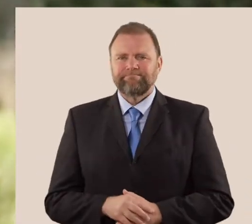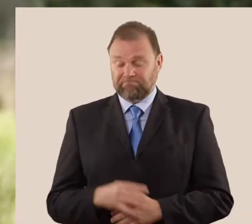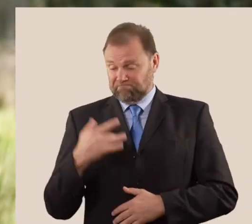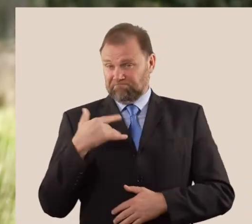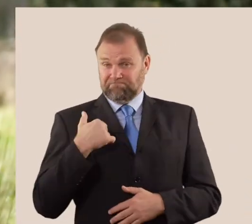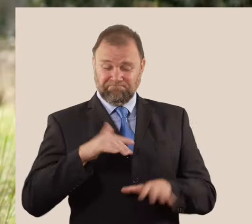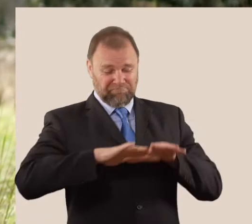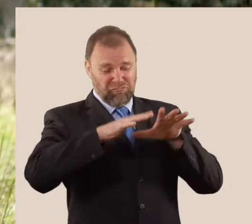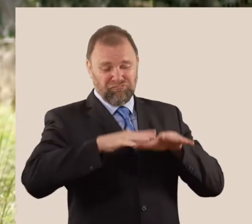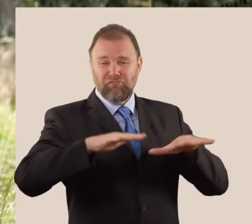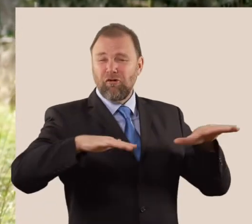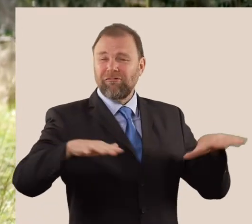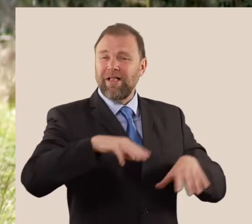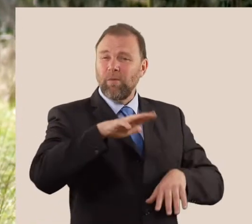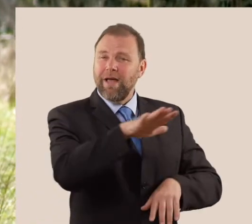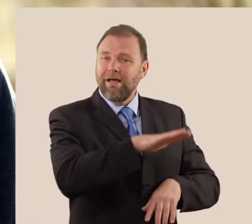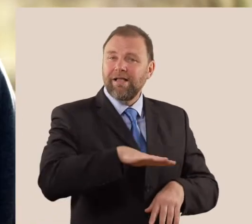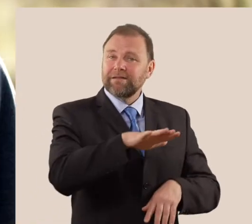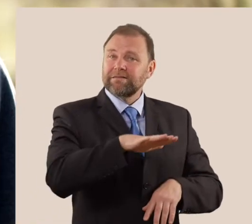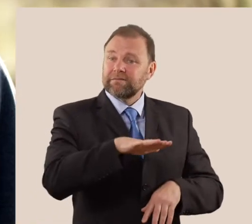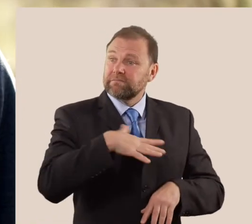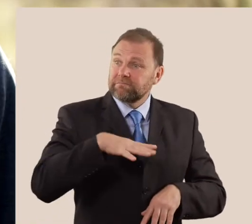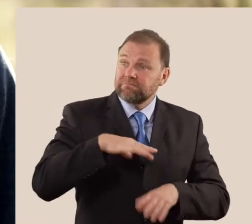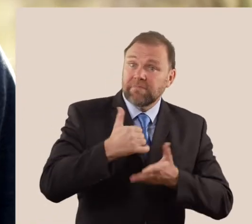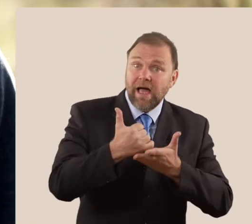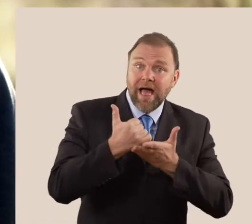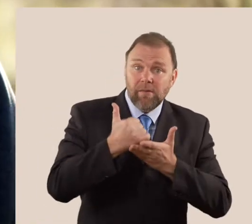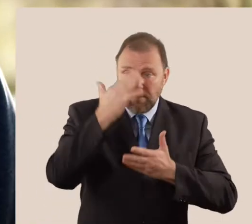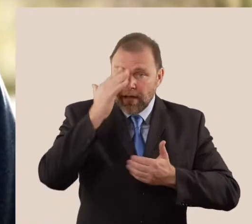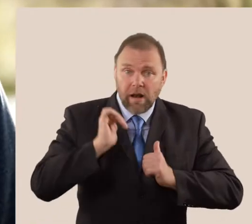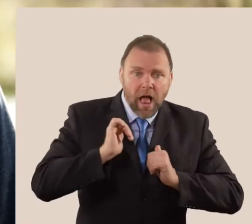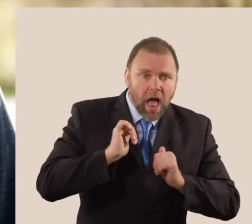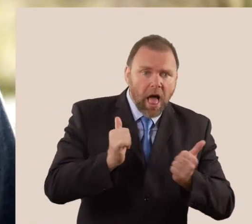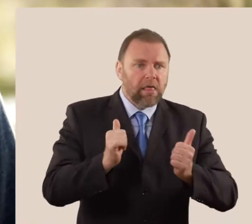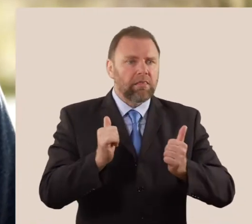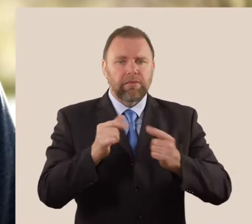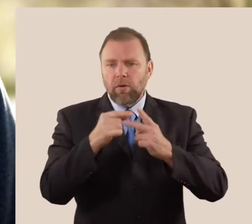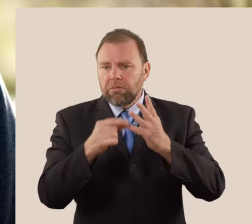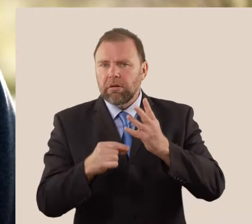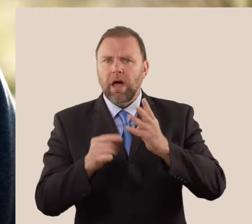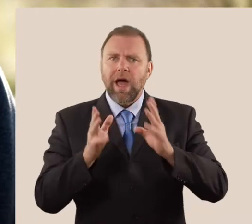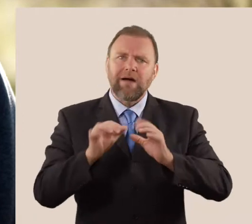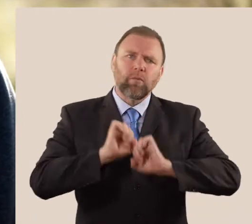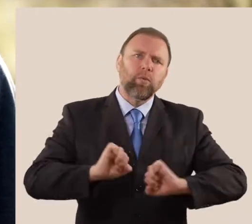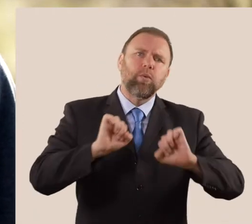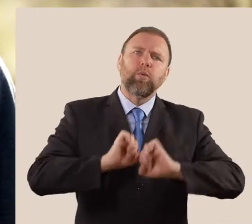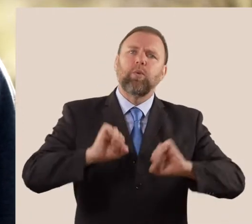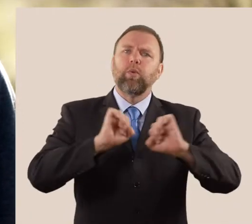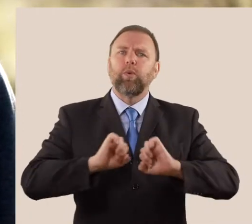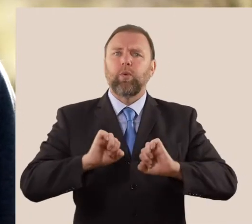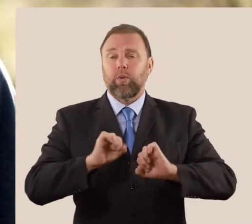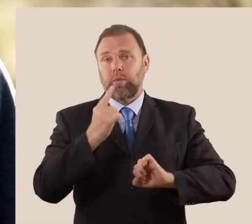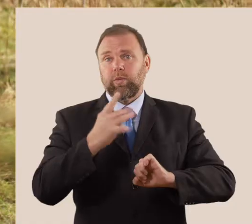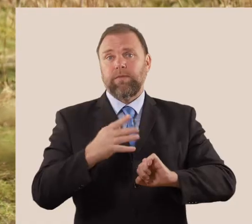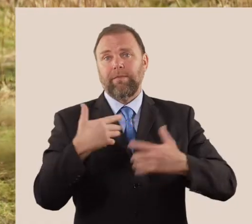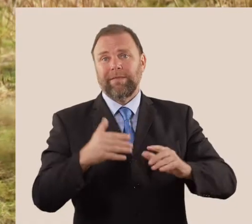Rwy'n byw yn rhywle gweldig yn Cymru, ac os rhaid i fi cael cefnogaeth am iechyd meddynol, bydd rhaid i fi aros 2 blynedd i